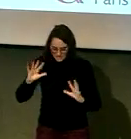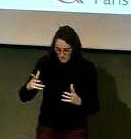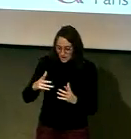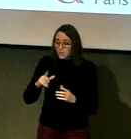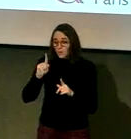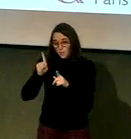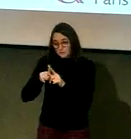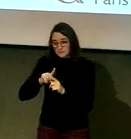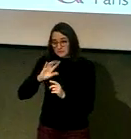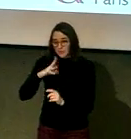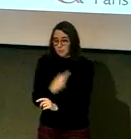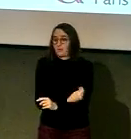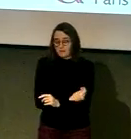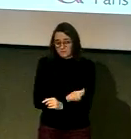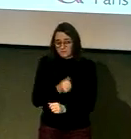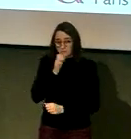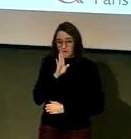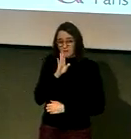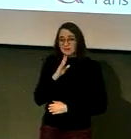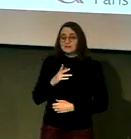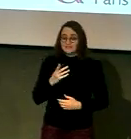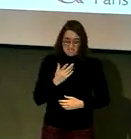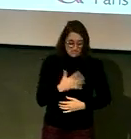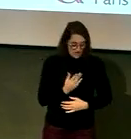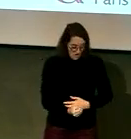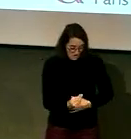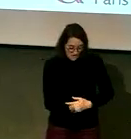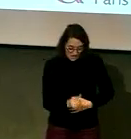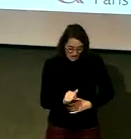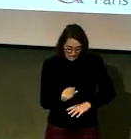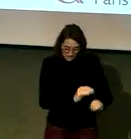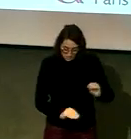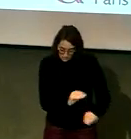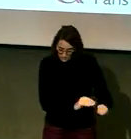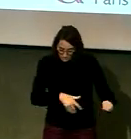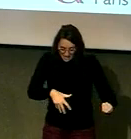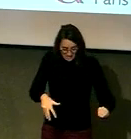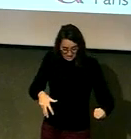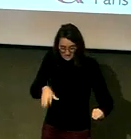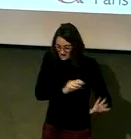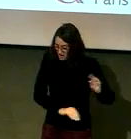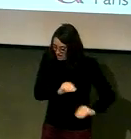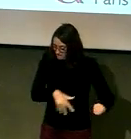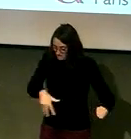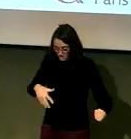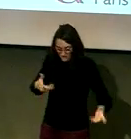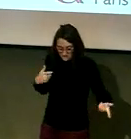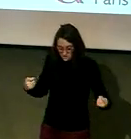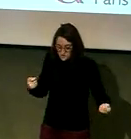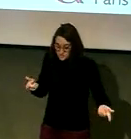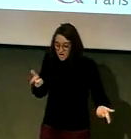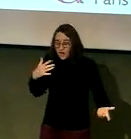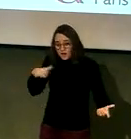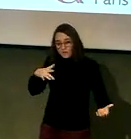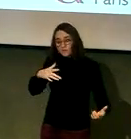burn-out parentales, les femmes qui ont déjà un enfant et qui doit s'occuper des enfants qui sont là avec elle, plus la grossesse. Donc,